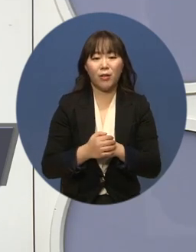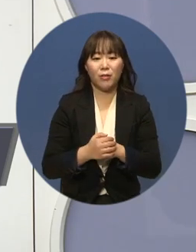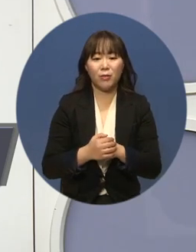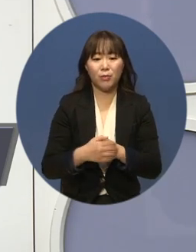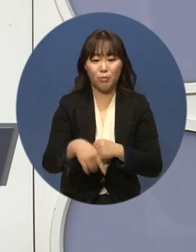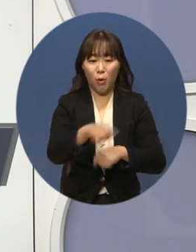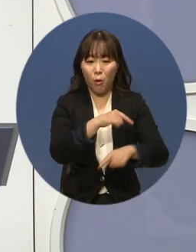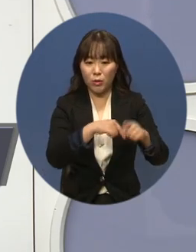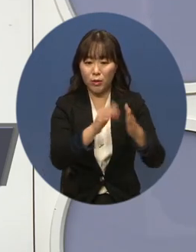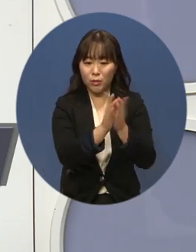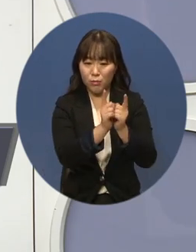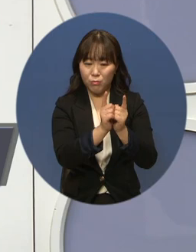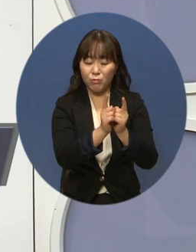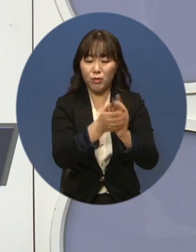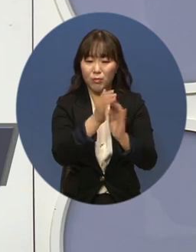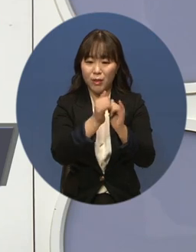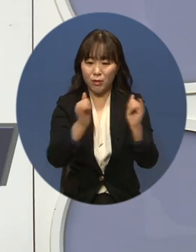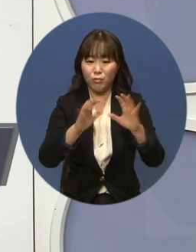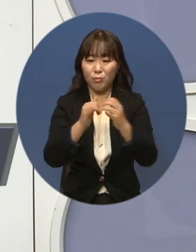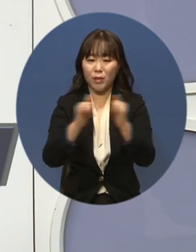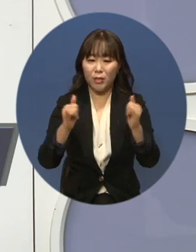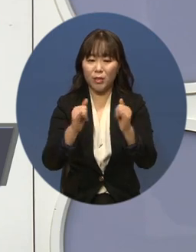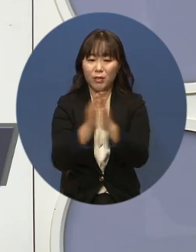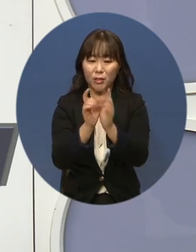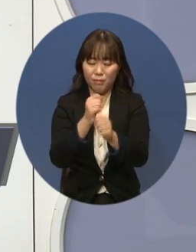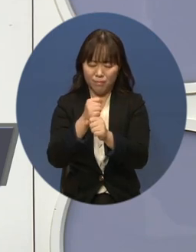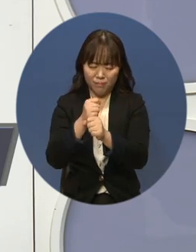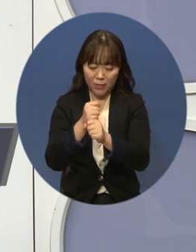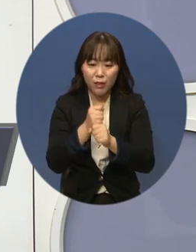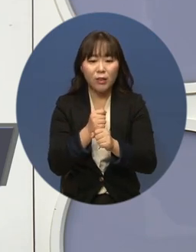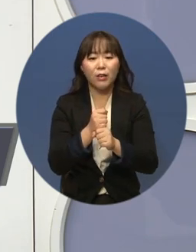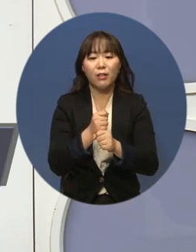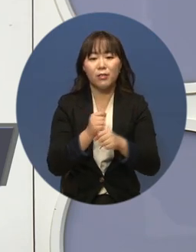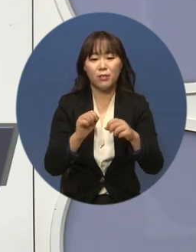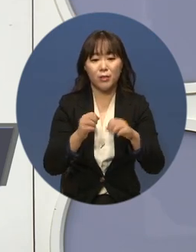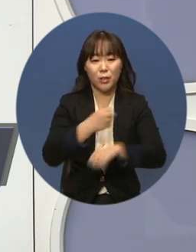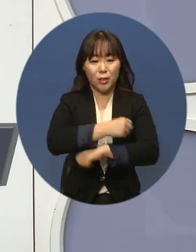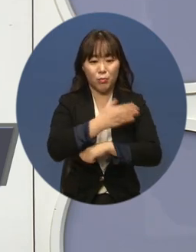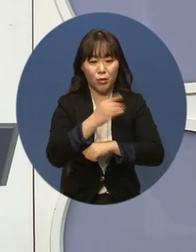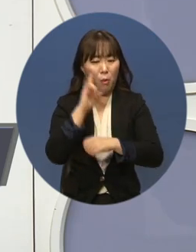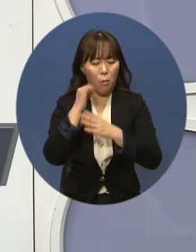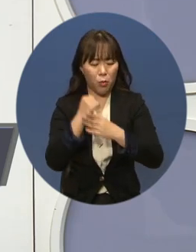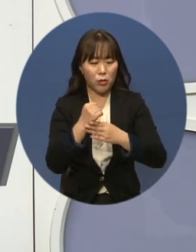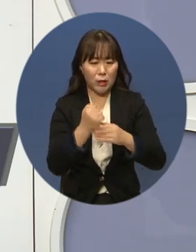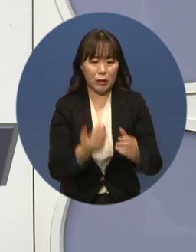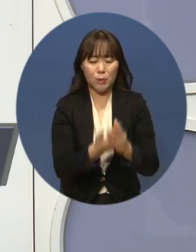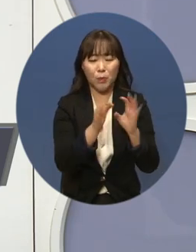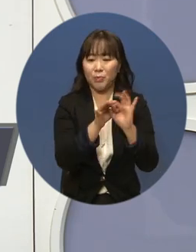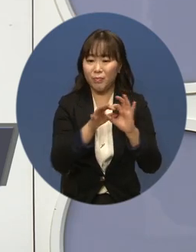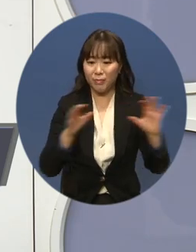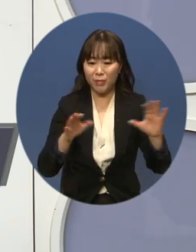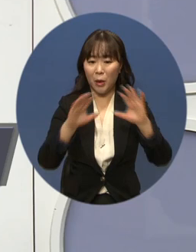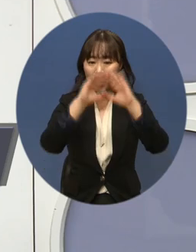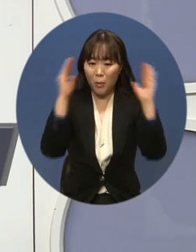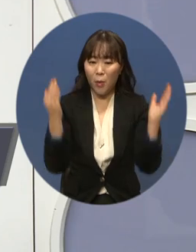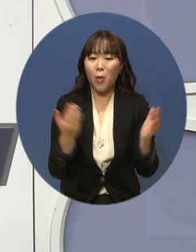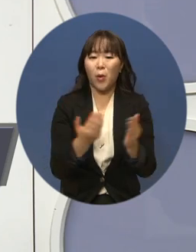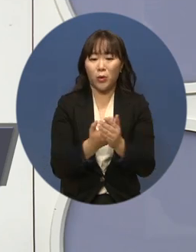하고 시민들이 다 군민들이 출자를 해서 만들어서 또 신문이 뭐 보수 진보를 떠나서 다 이렇게 실용적으로 운영을